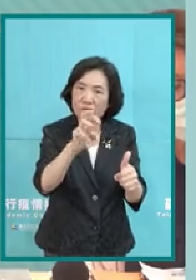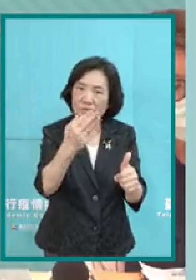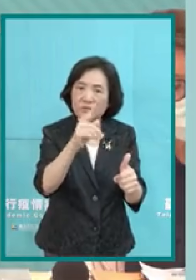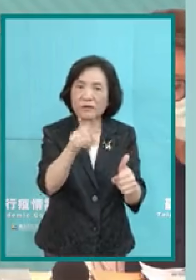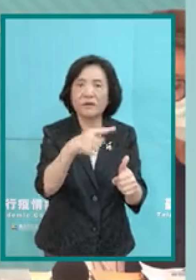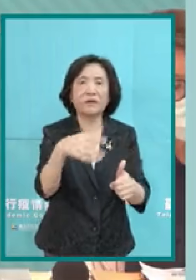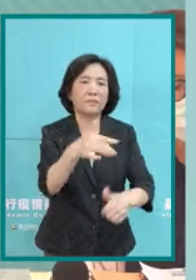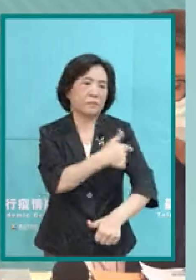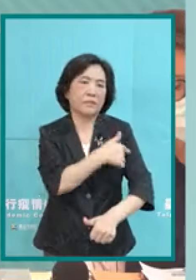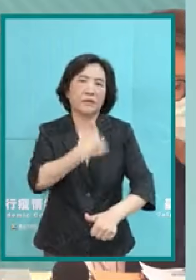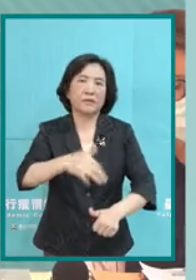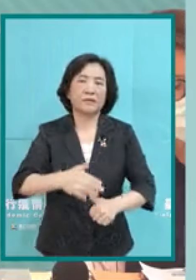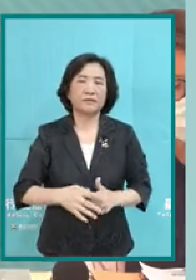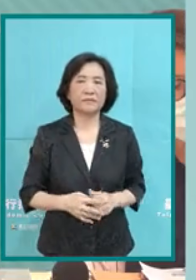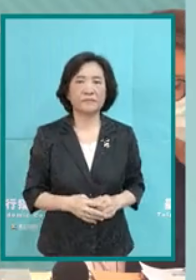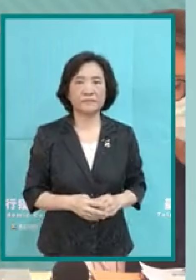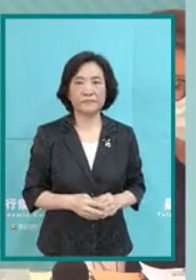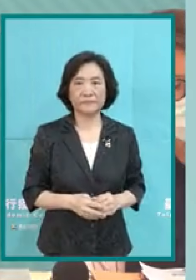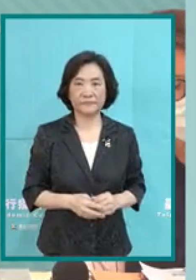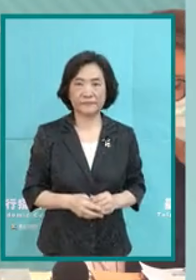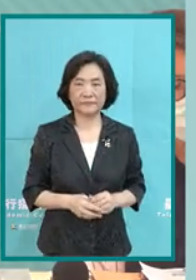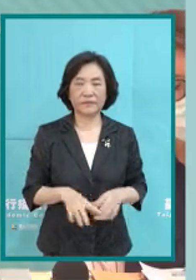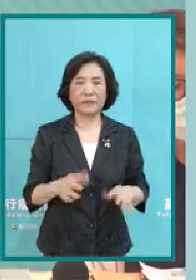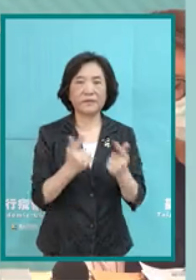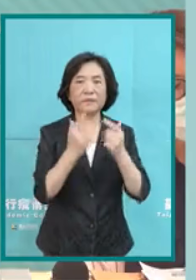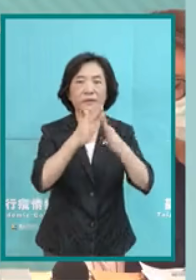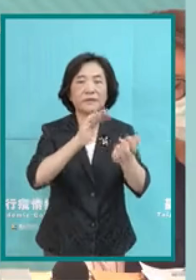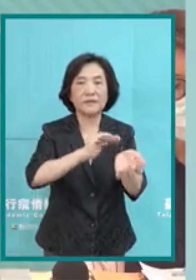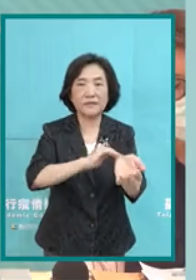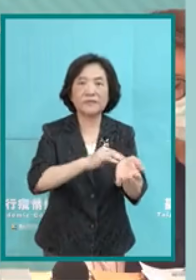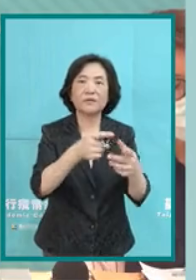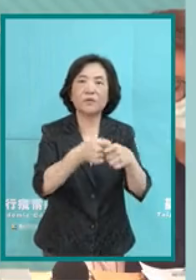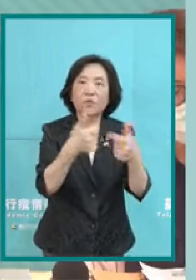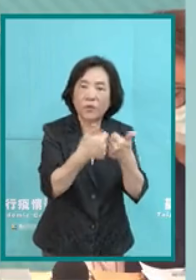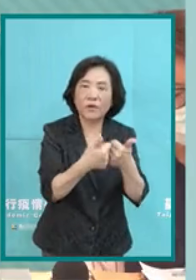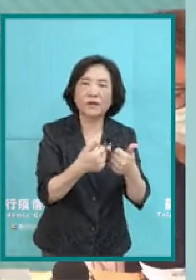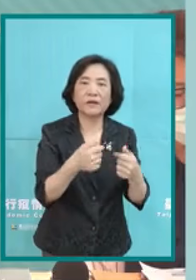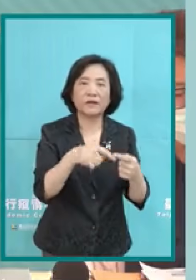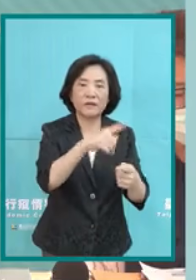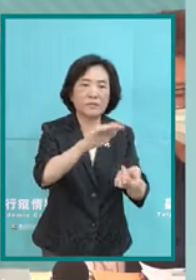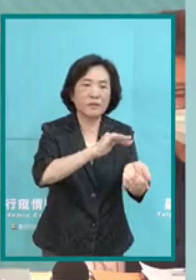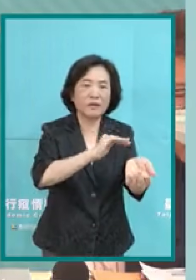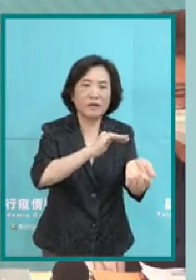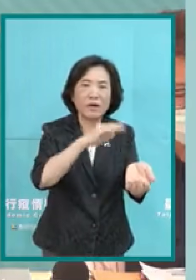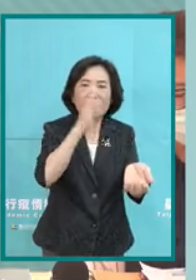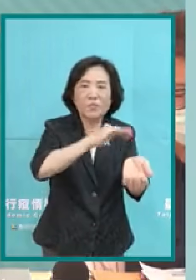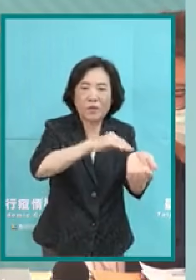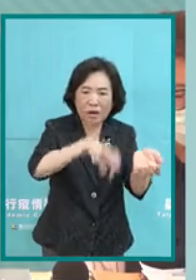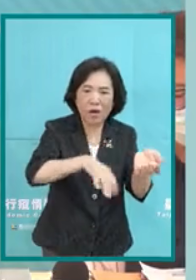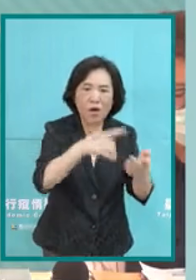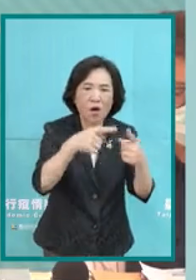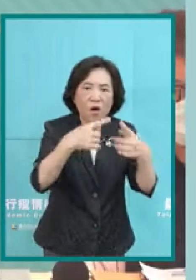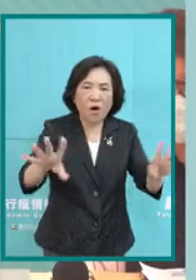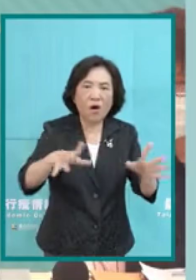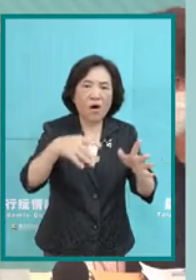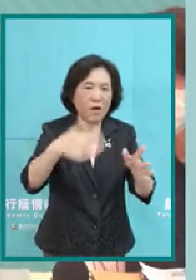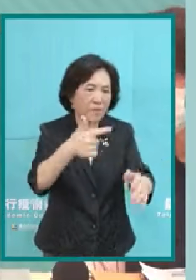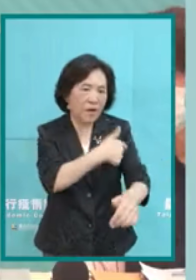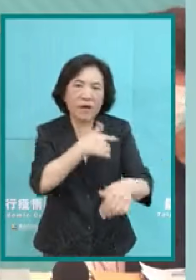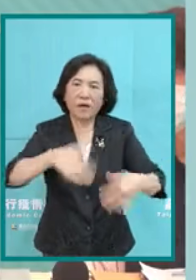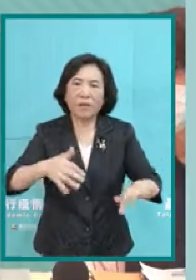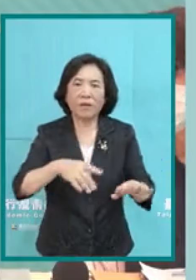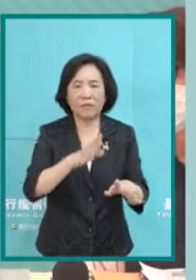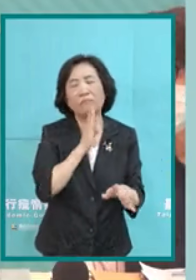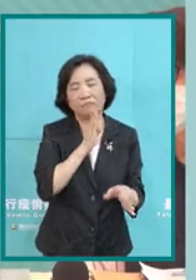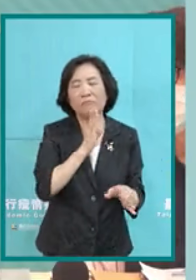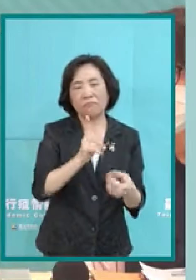24939，所以台北市医师工会在抗议说，他们的诊所很多人没有打，这是事实，因为